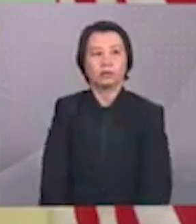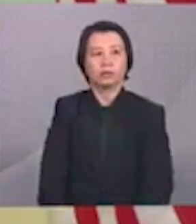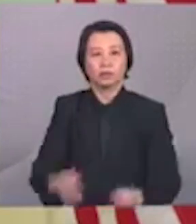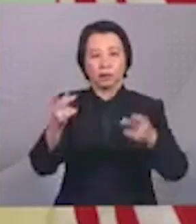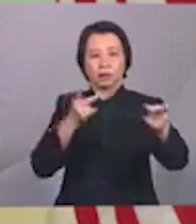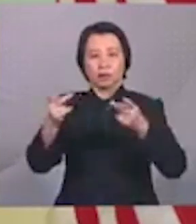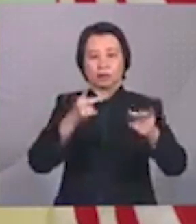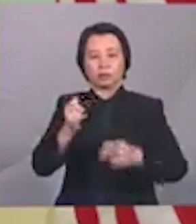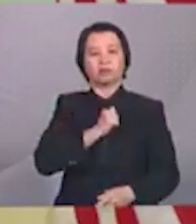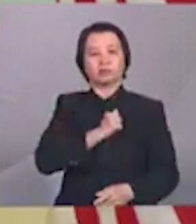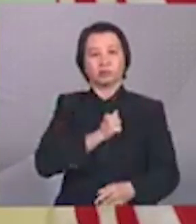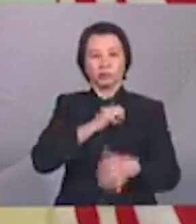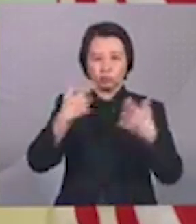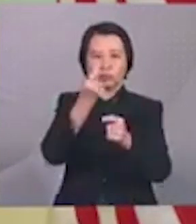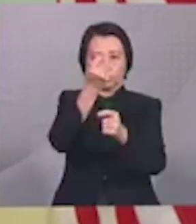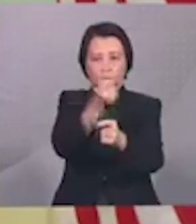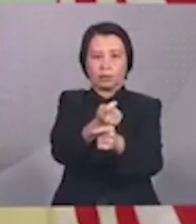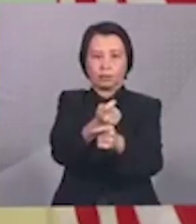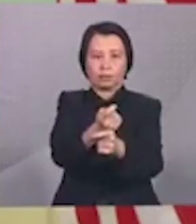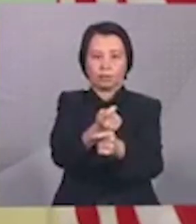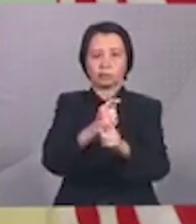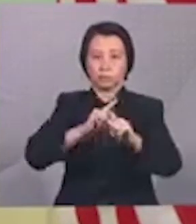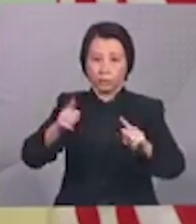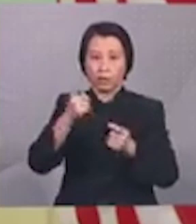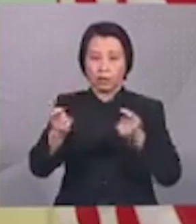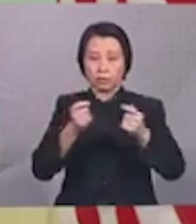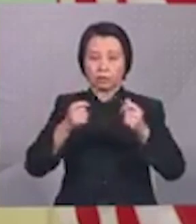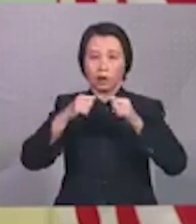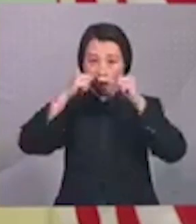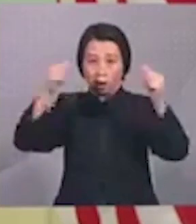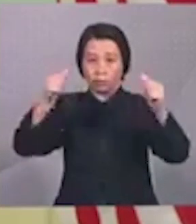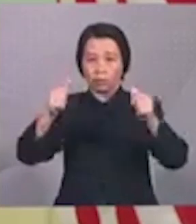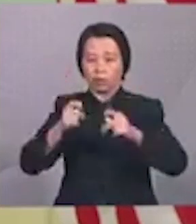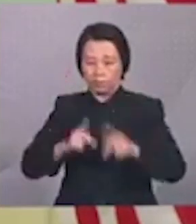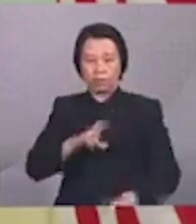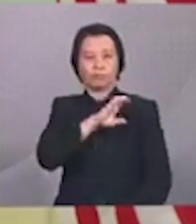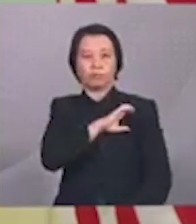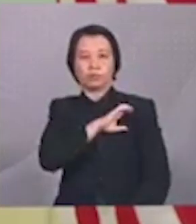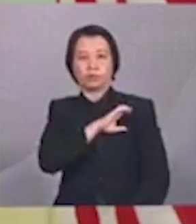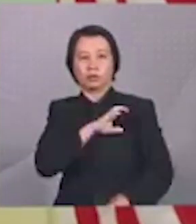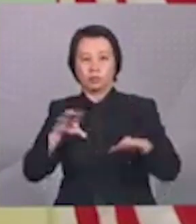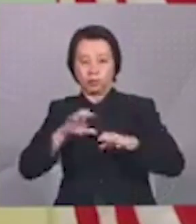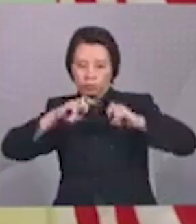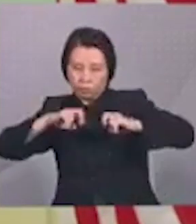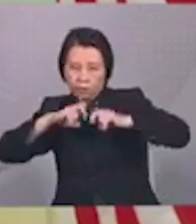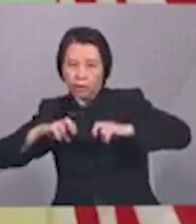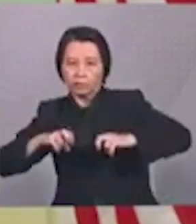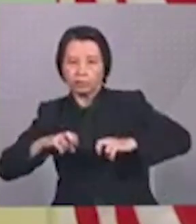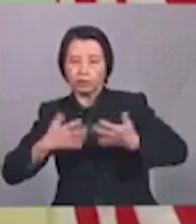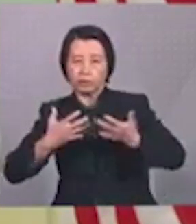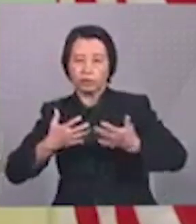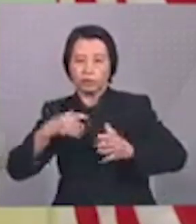Kenderaan sendiri telah pun ditetapkan, tetapi kenderaan awam saya rasa pihak polis sedang membuat kajian